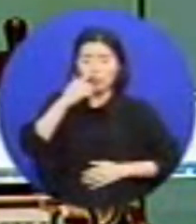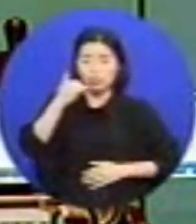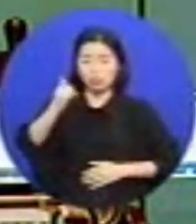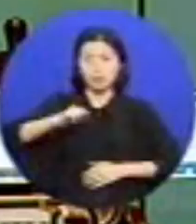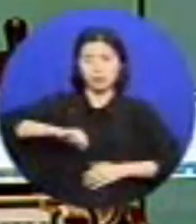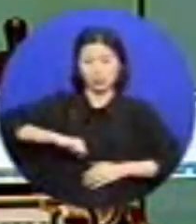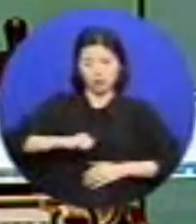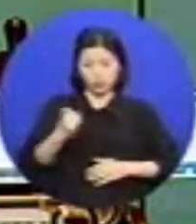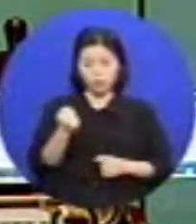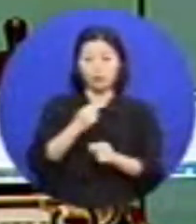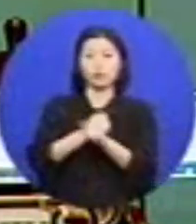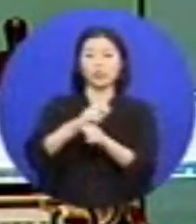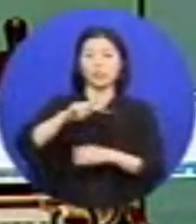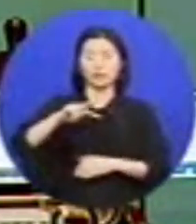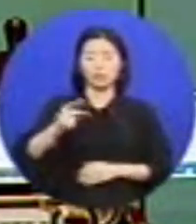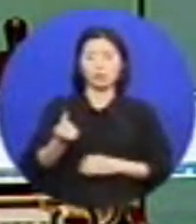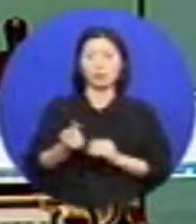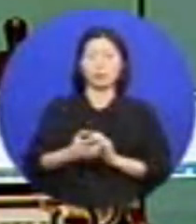순종하더라도